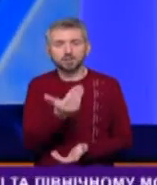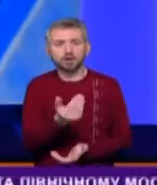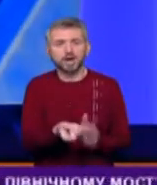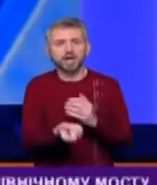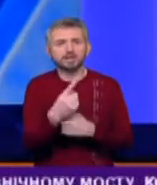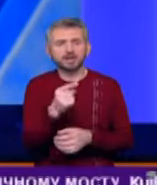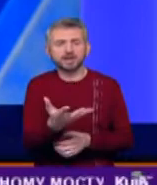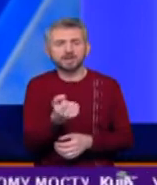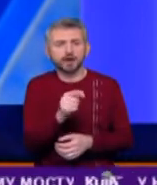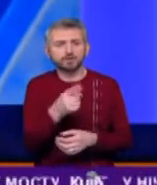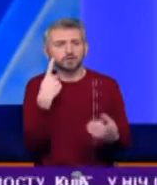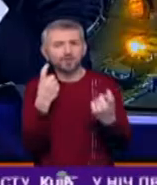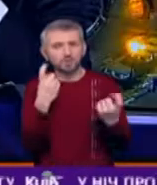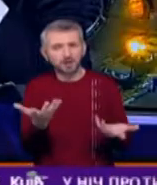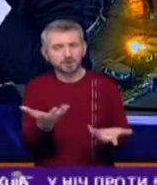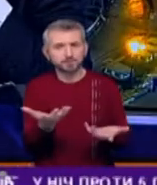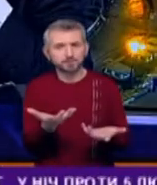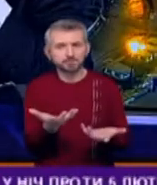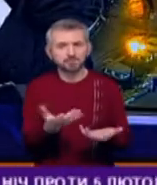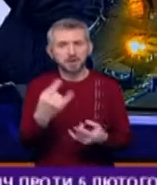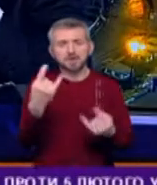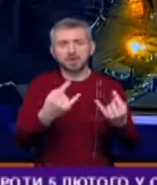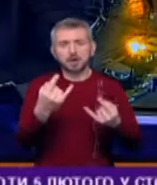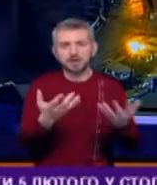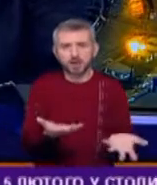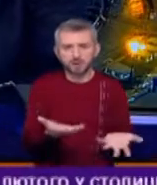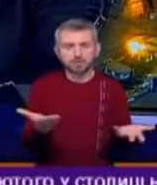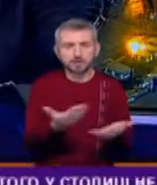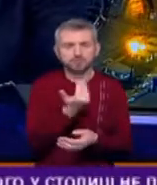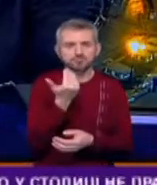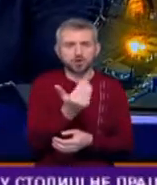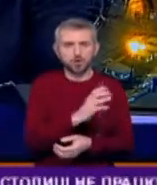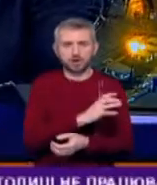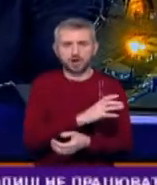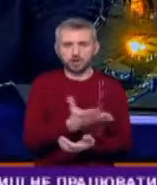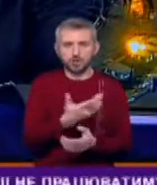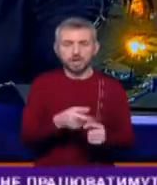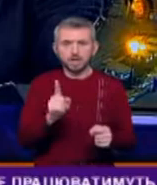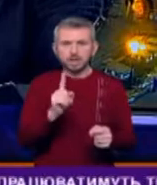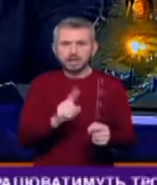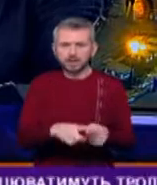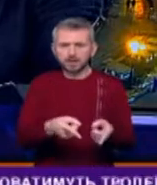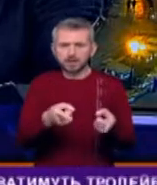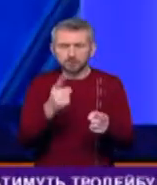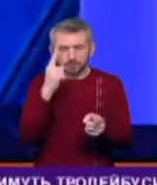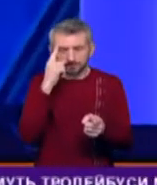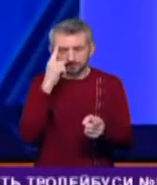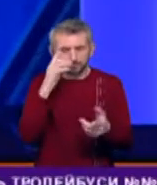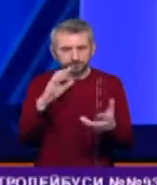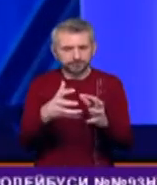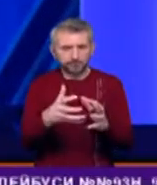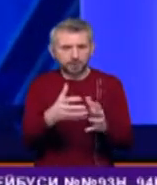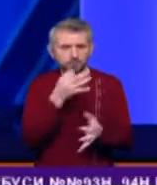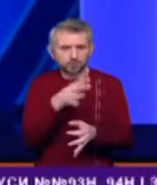звідки ти взяв ту чи іншу інформацію з телеканалу, який належить олігарху? Другому, і це іншому. Насправді, та яка різниця